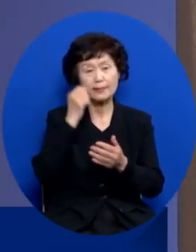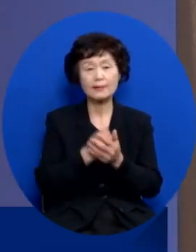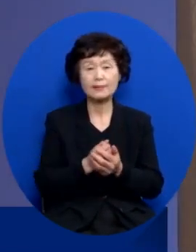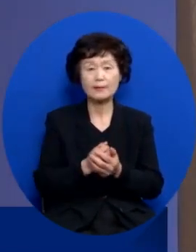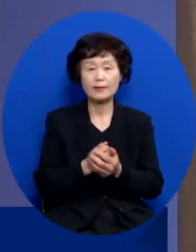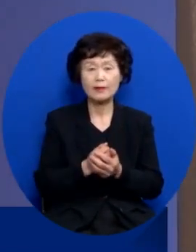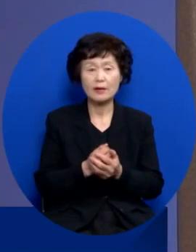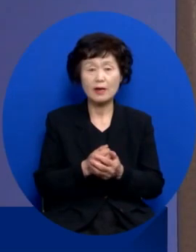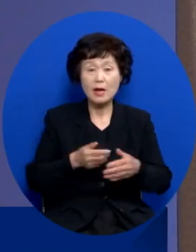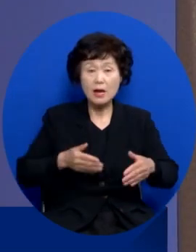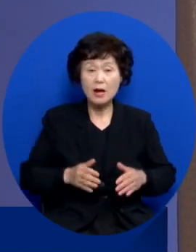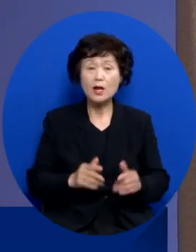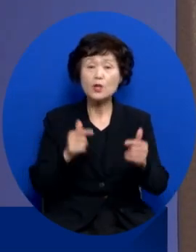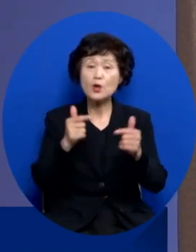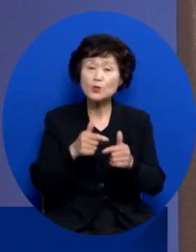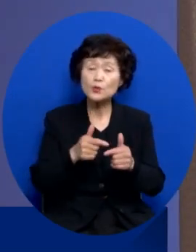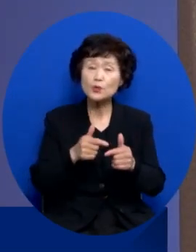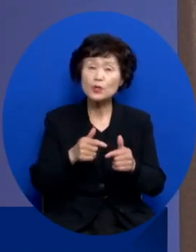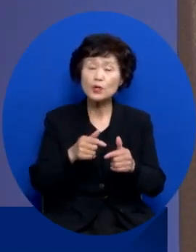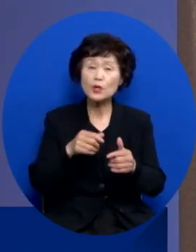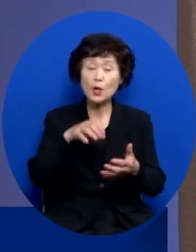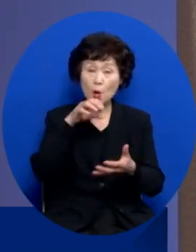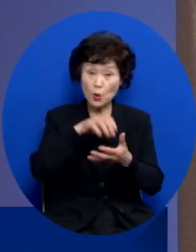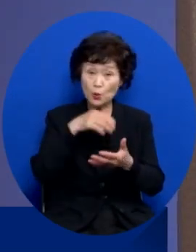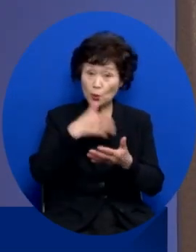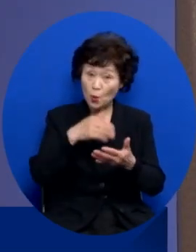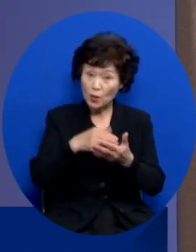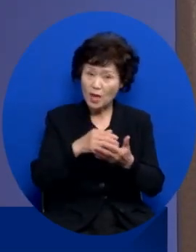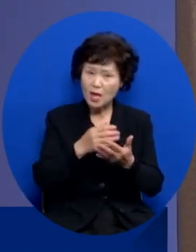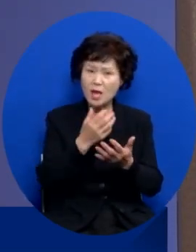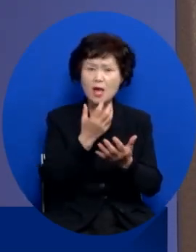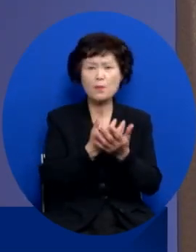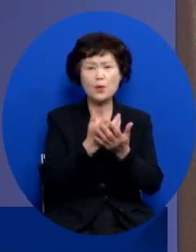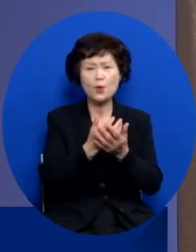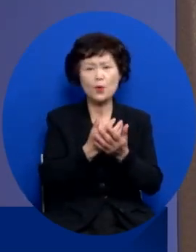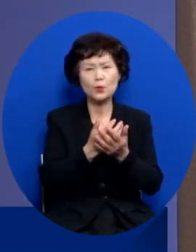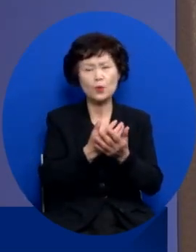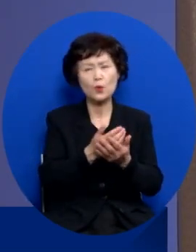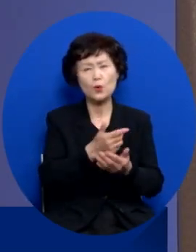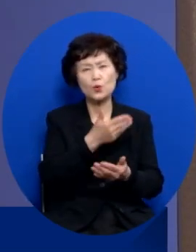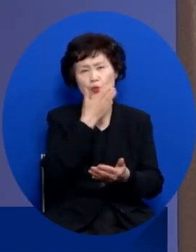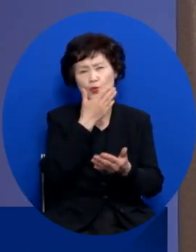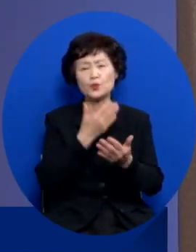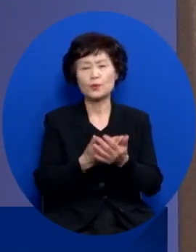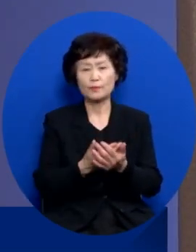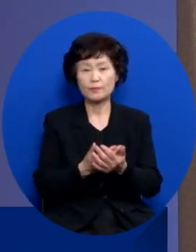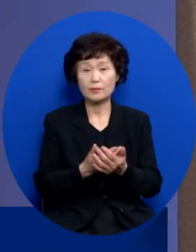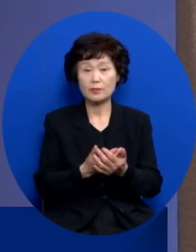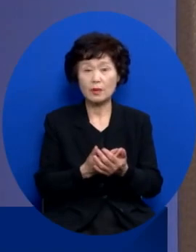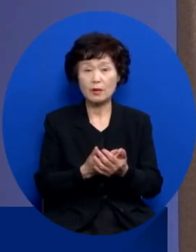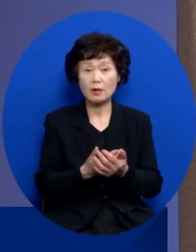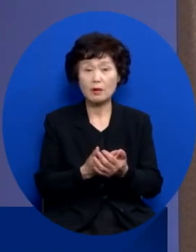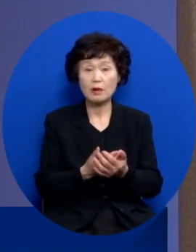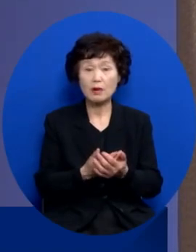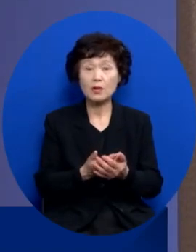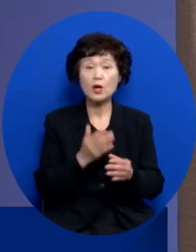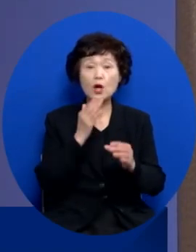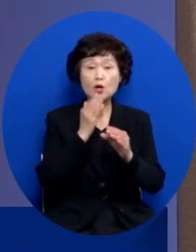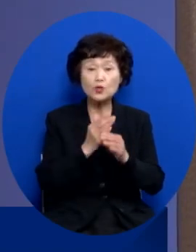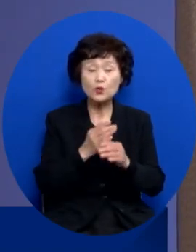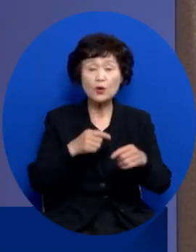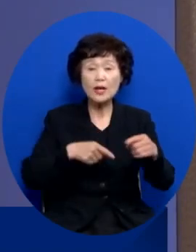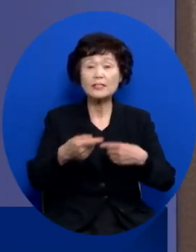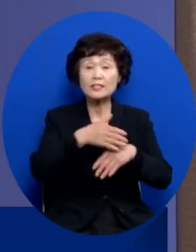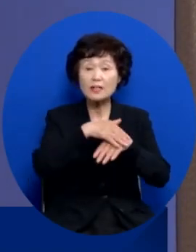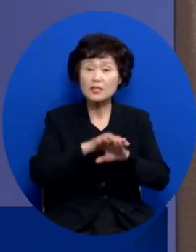통계 지표 구축하는 건 매우 중요합니다. 그러나 아까 말한 것처럼 중간 그 정책 목표가 있잖아요. 그